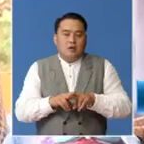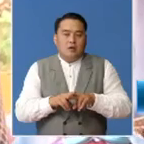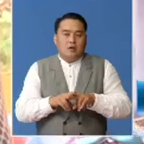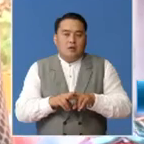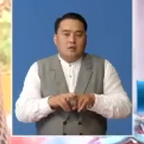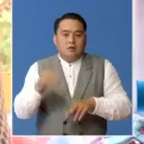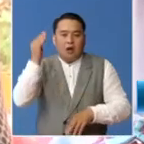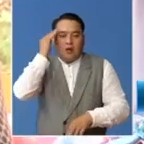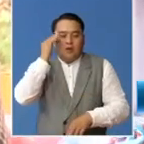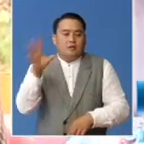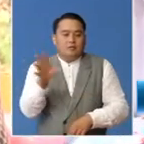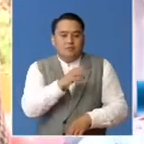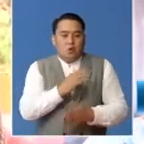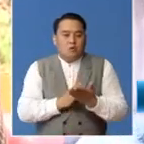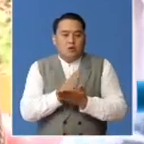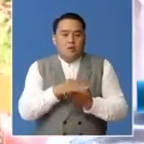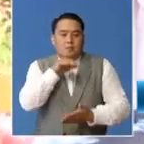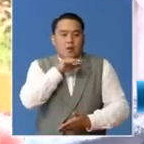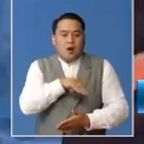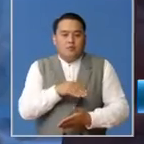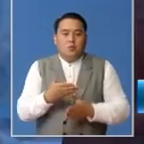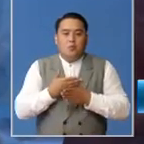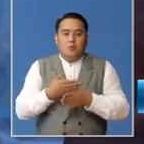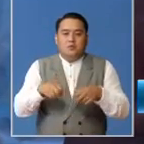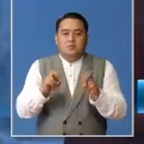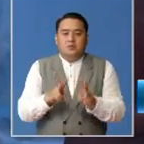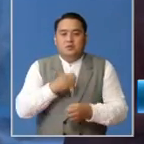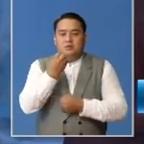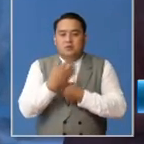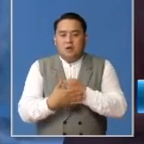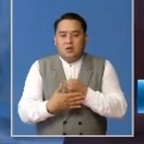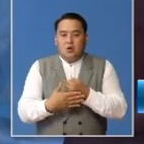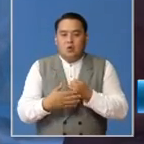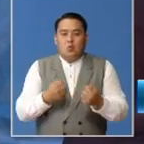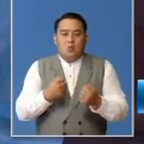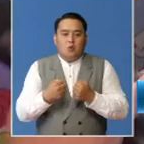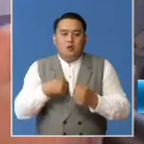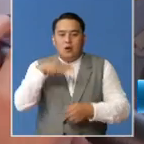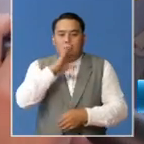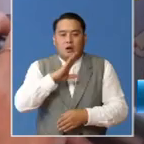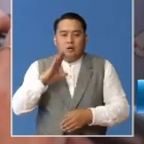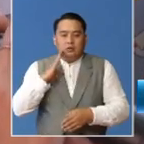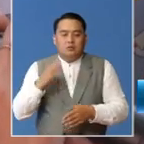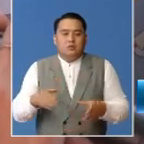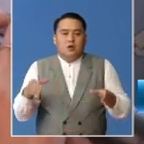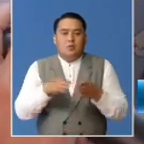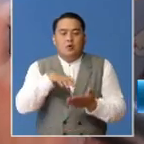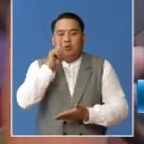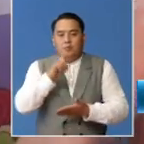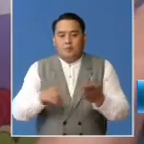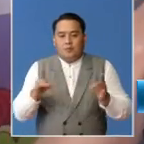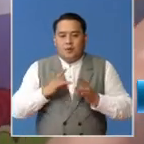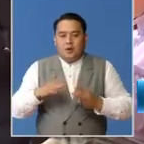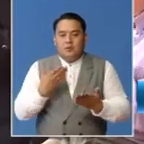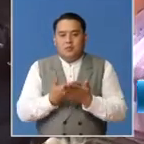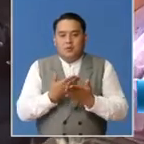блеснуть талантов. Все это – заслуга профессиональной помощи специалистов центра, а также упорства родителей, уверенно собравшиеся. А потому праздник